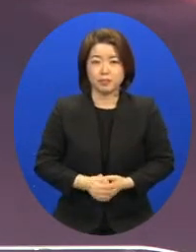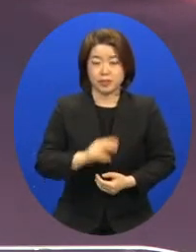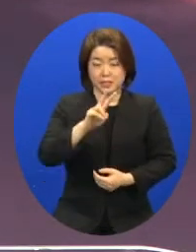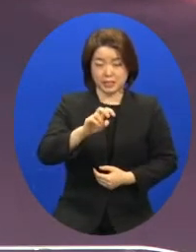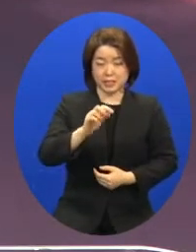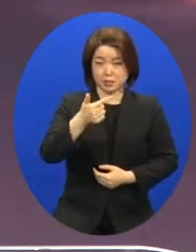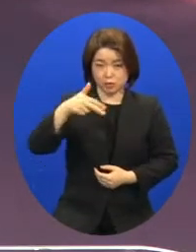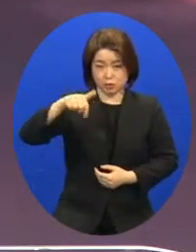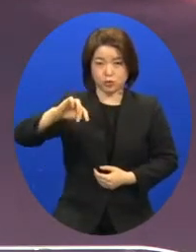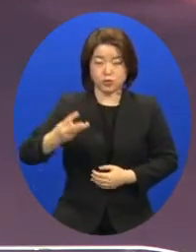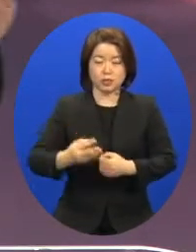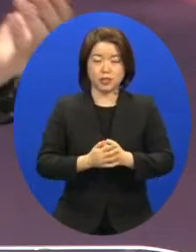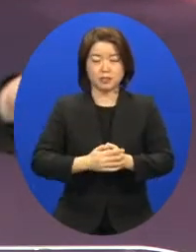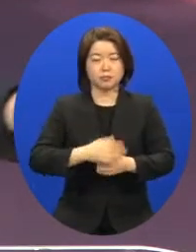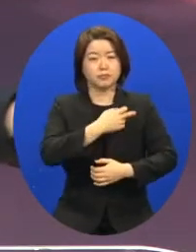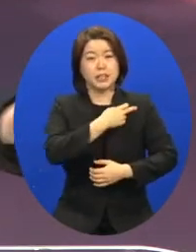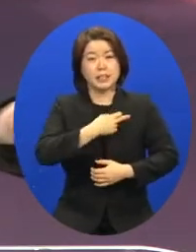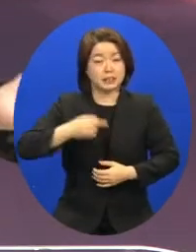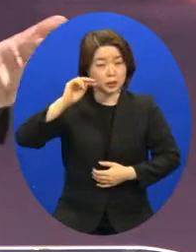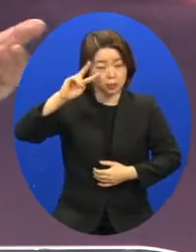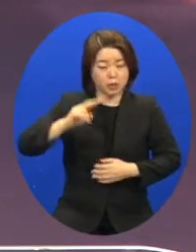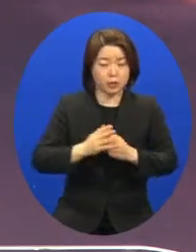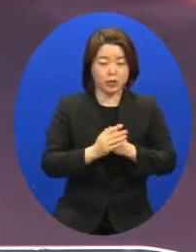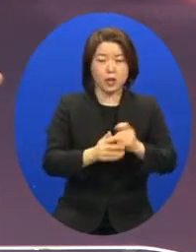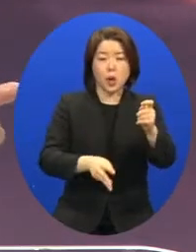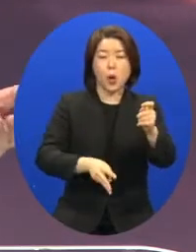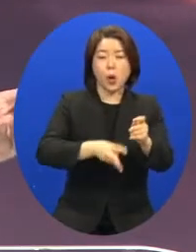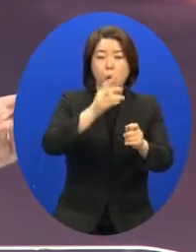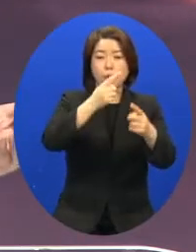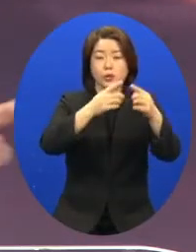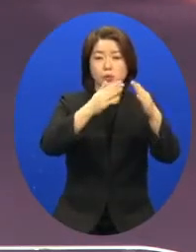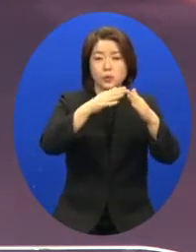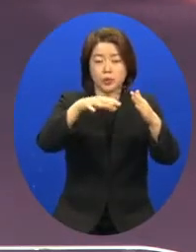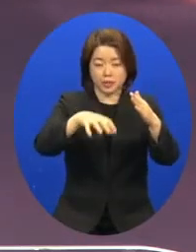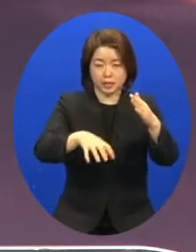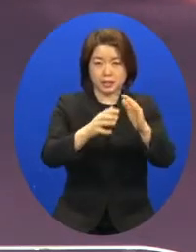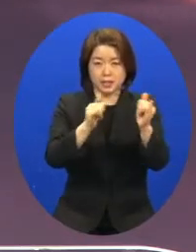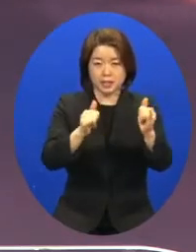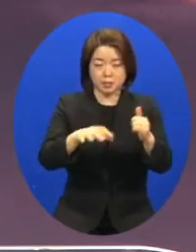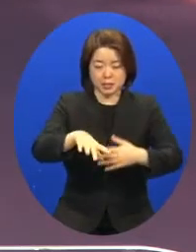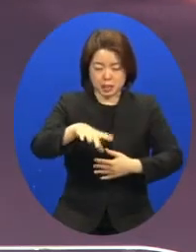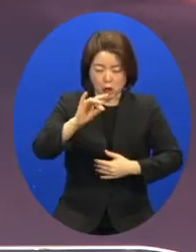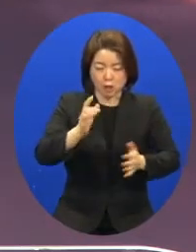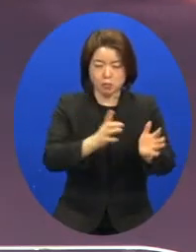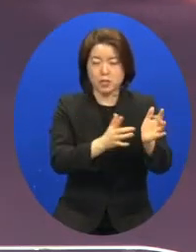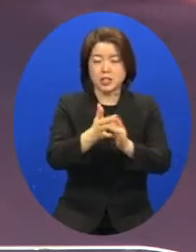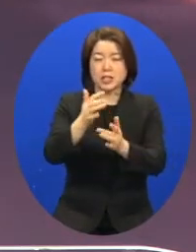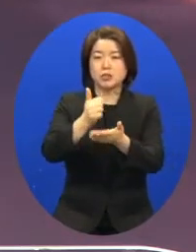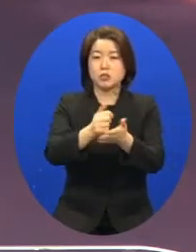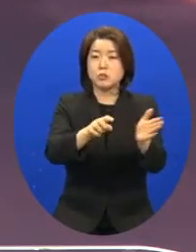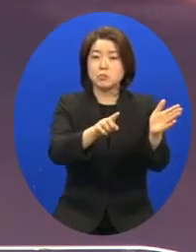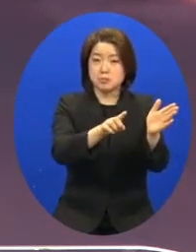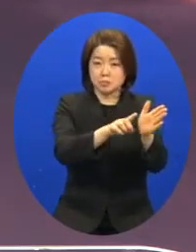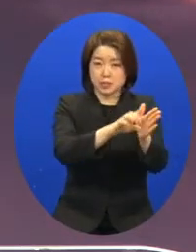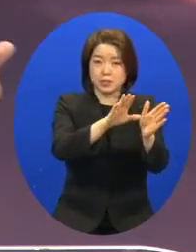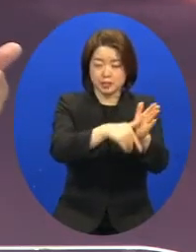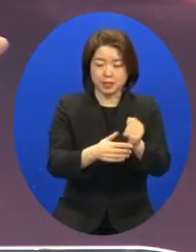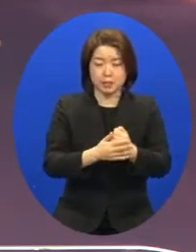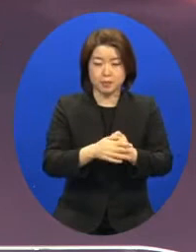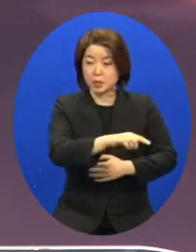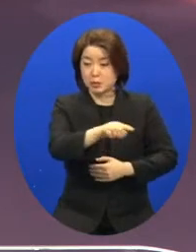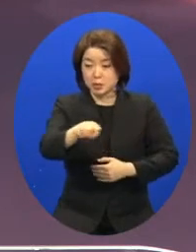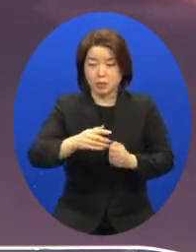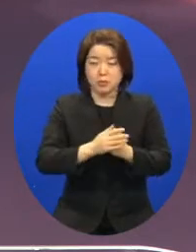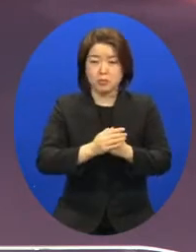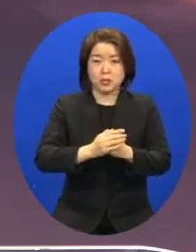26절에 사도 바울은 고린도교의 교인들이 처음 예수를 믿을 때 그들이 학식이 많았거나 권력을